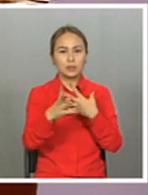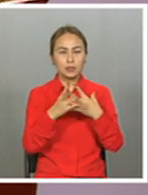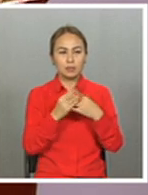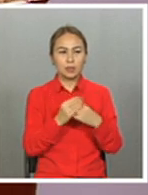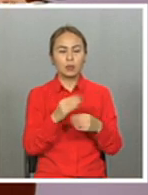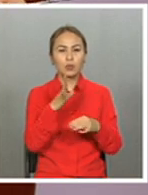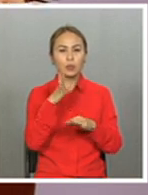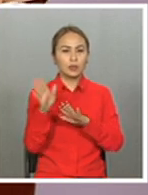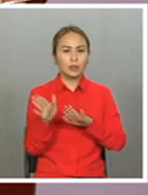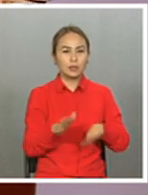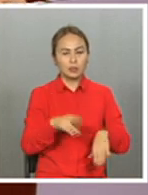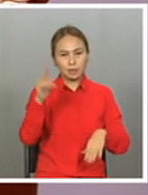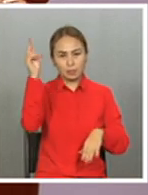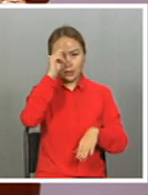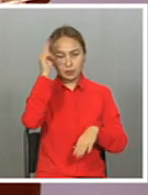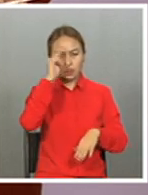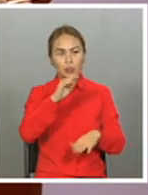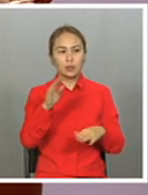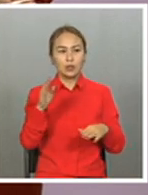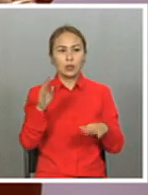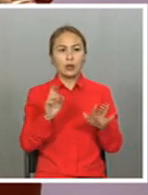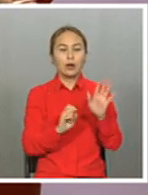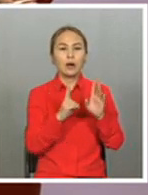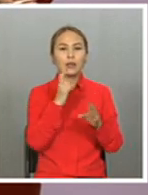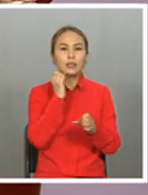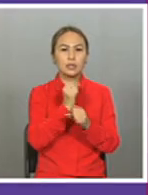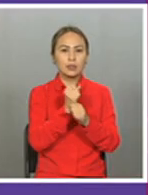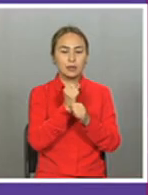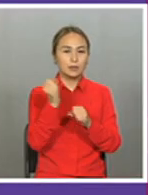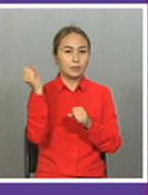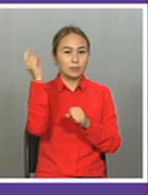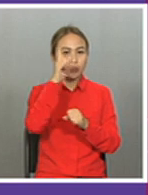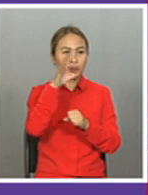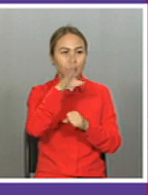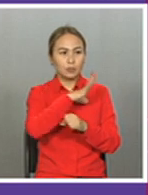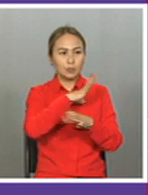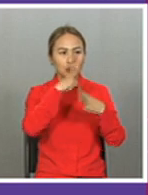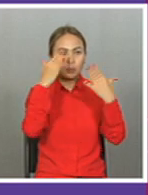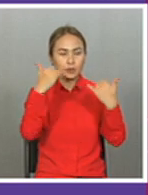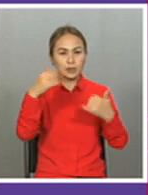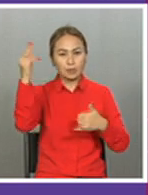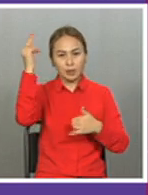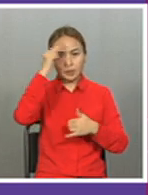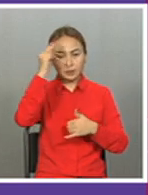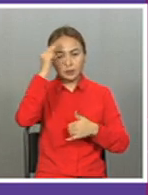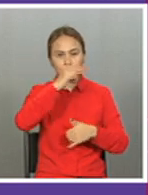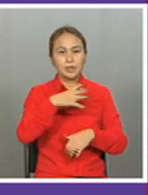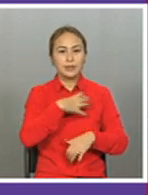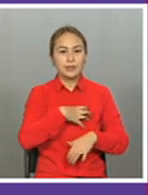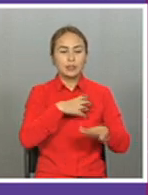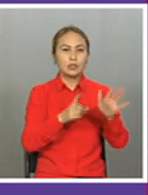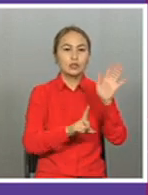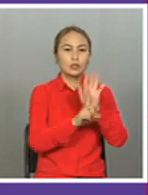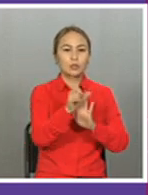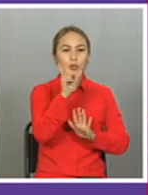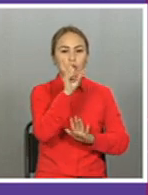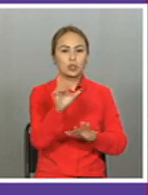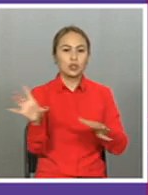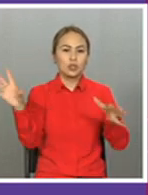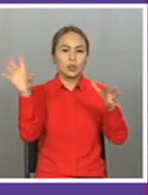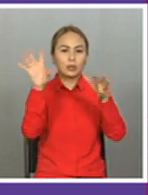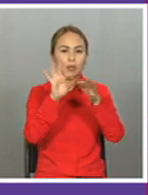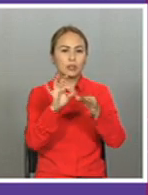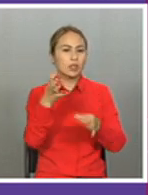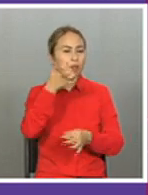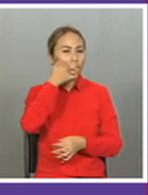сабақта туынды сөздердің қалай жасалатынын білдік. Бүгінгі сабақта негізгі түбірге жұрнақтар жалғау